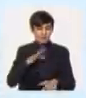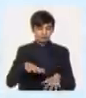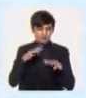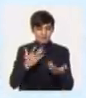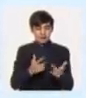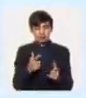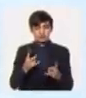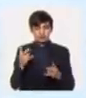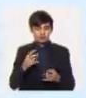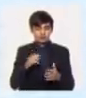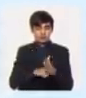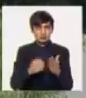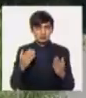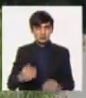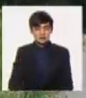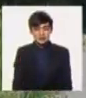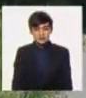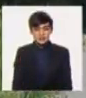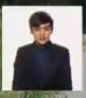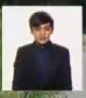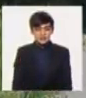быть готовыми?